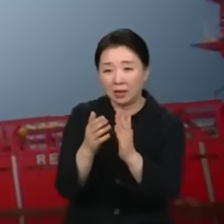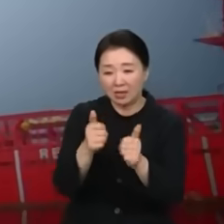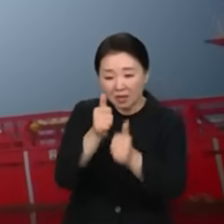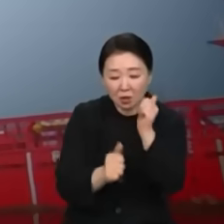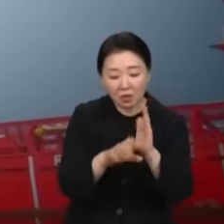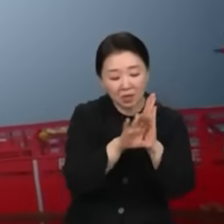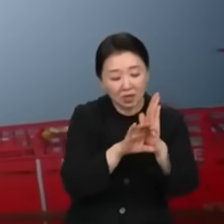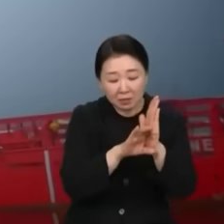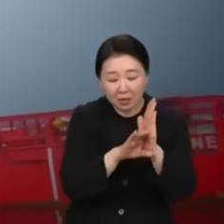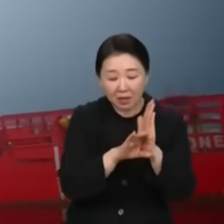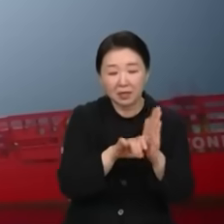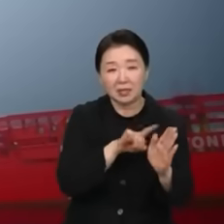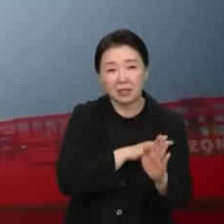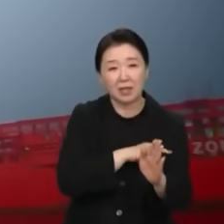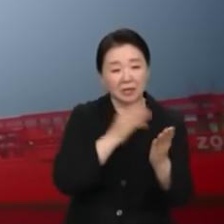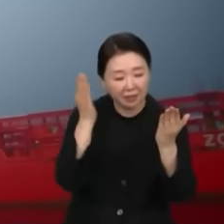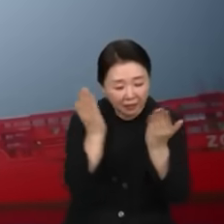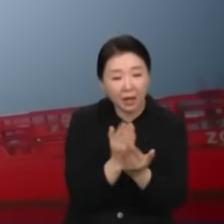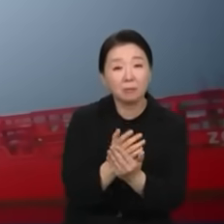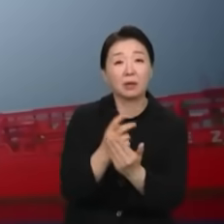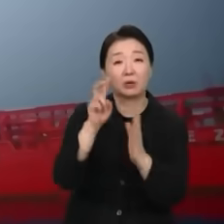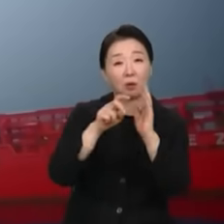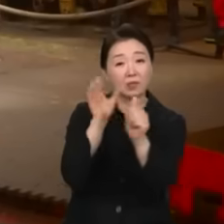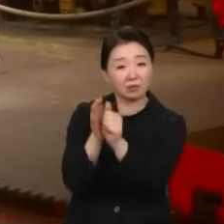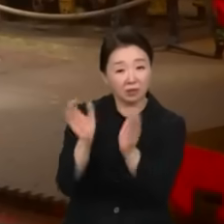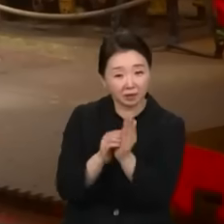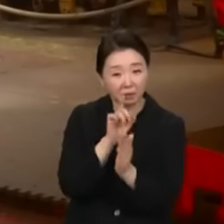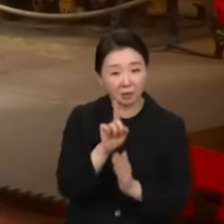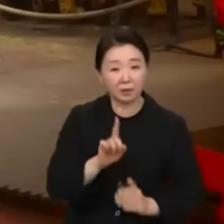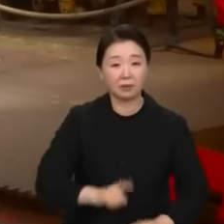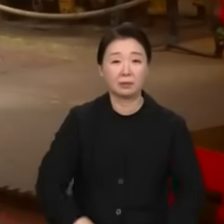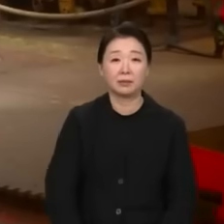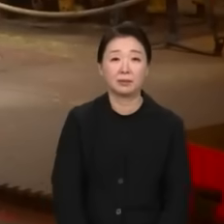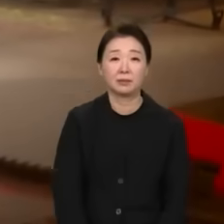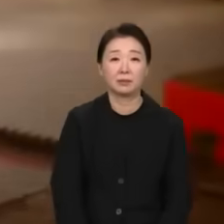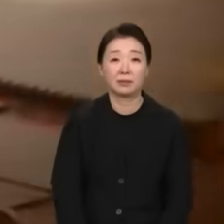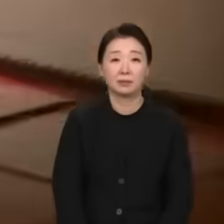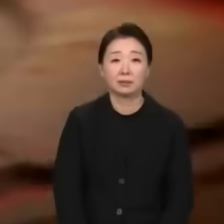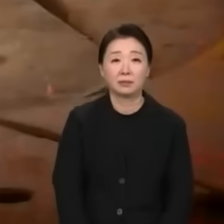최적의 업체를 선정했다고 설명했습니다 JTBC